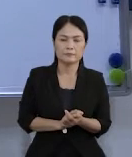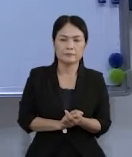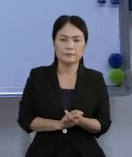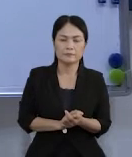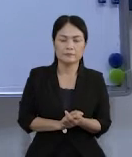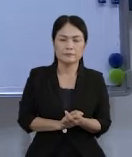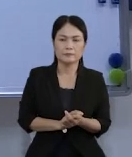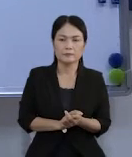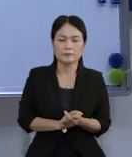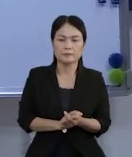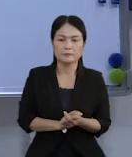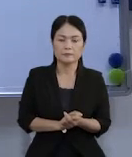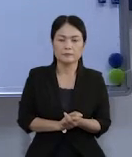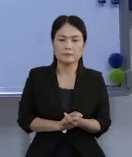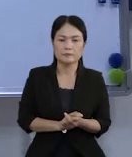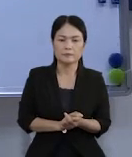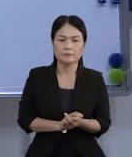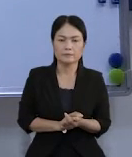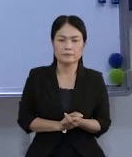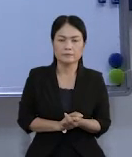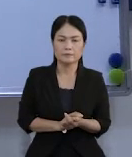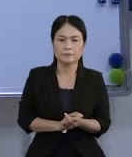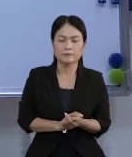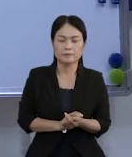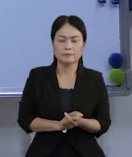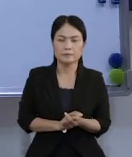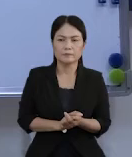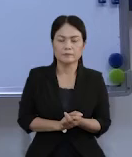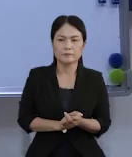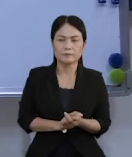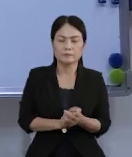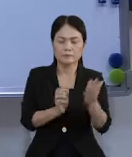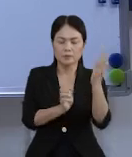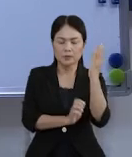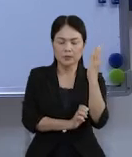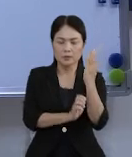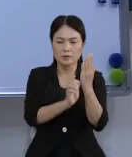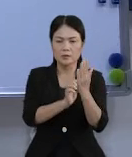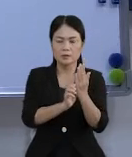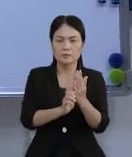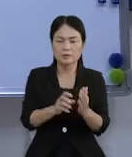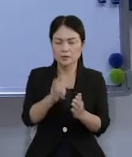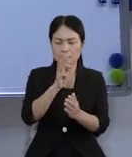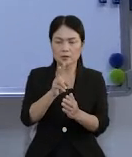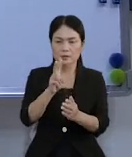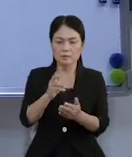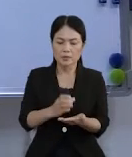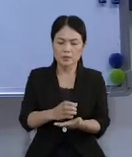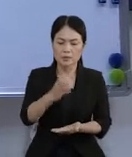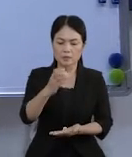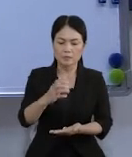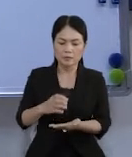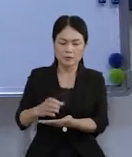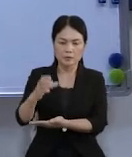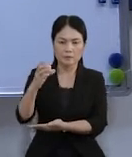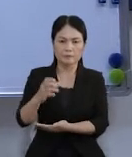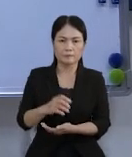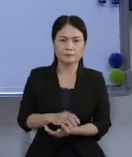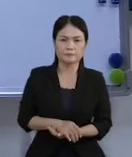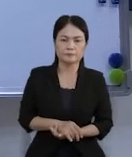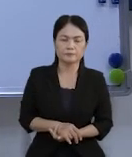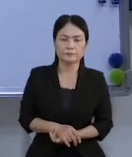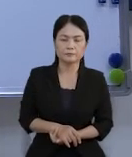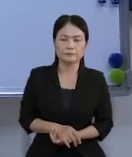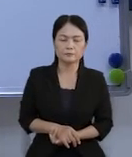chà rốt chấm nốt tất tiền pi cóm phòng